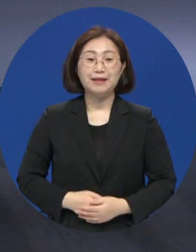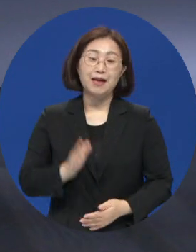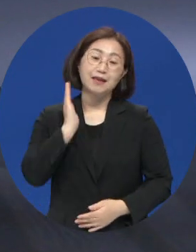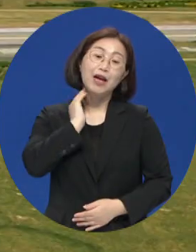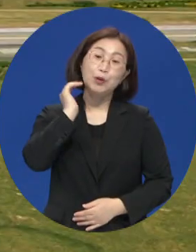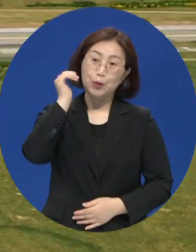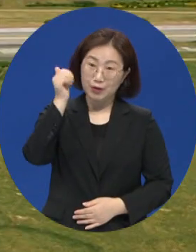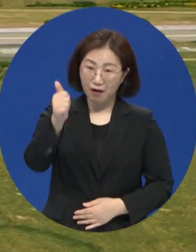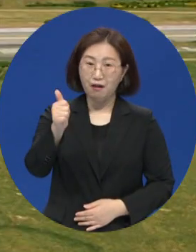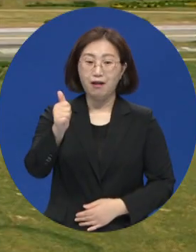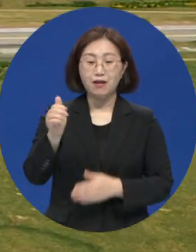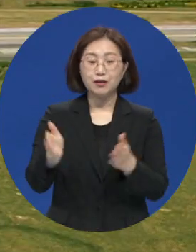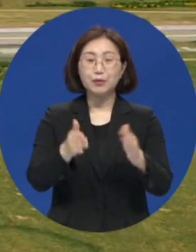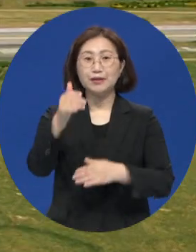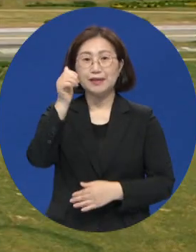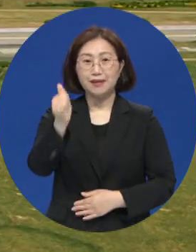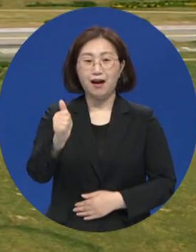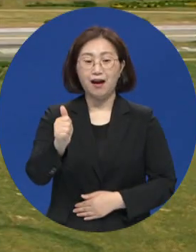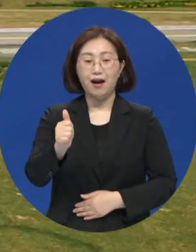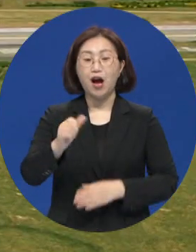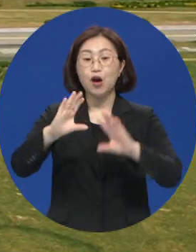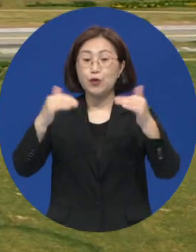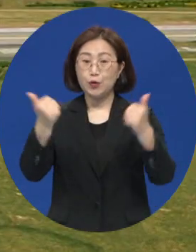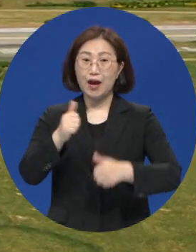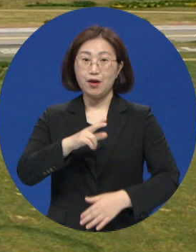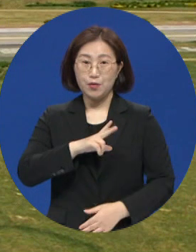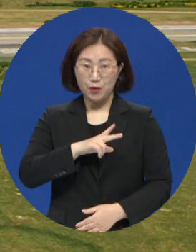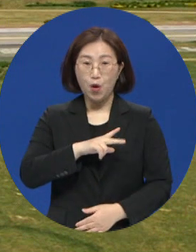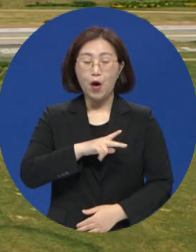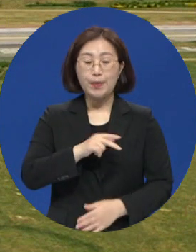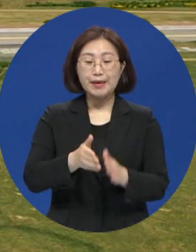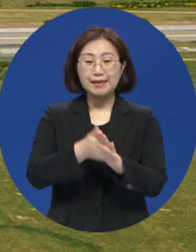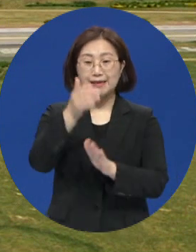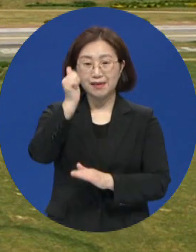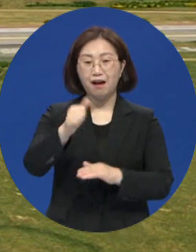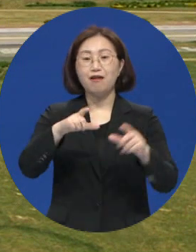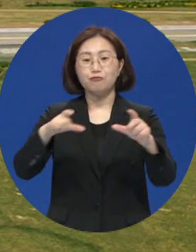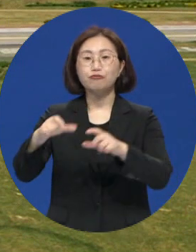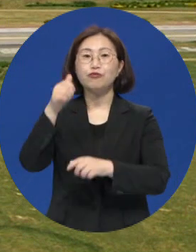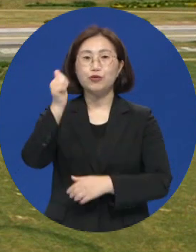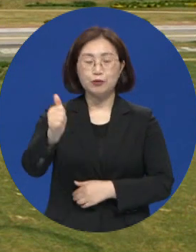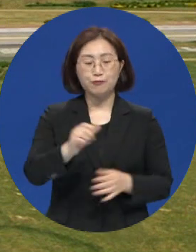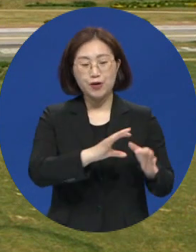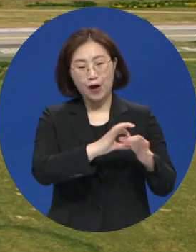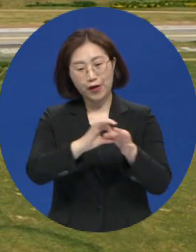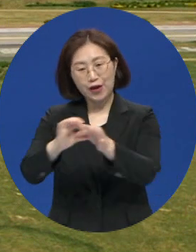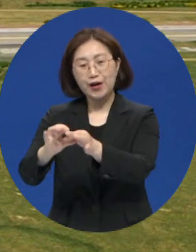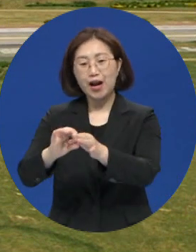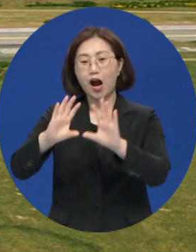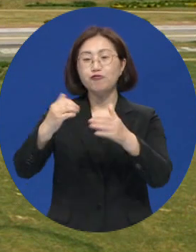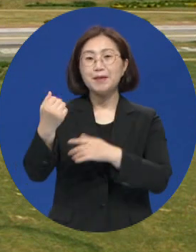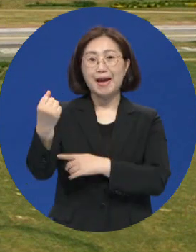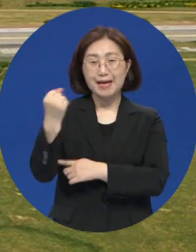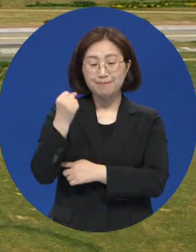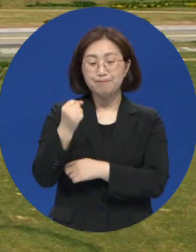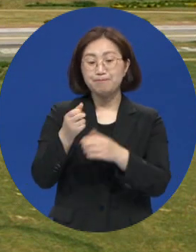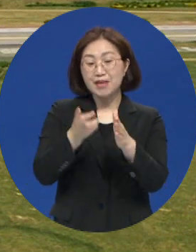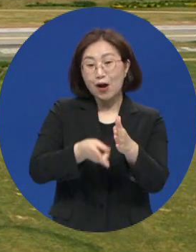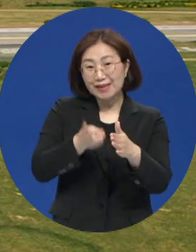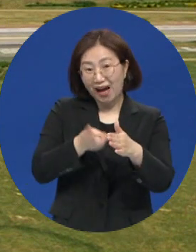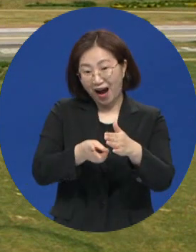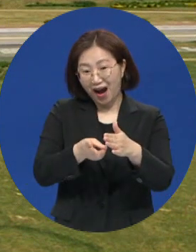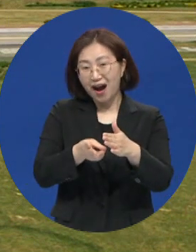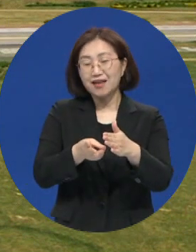대통령 도지사 국회의원 시장 군수 로 연결된 국민의 인 열차는